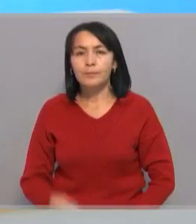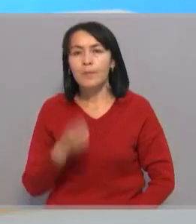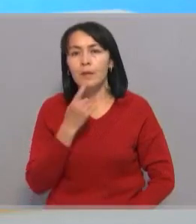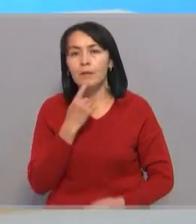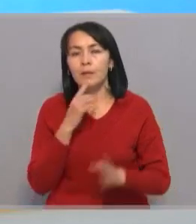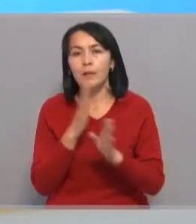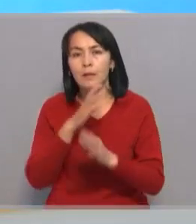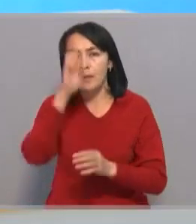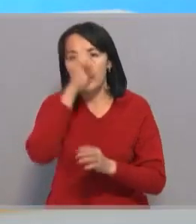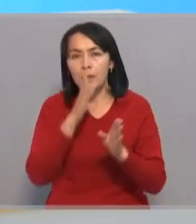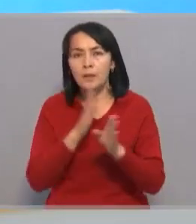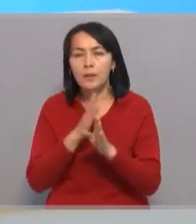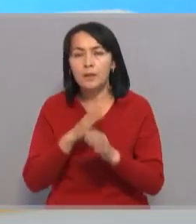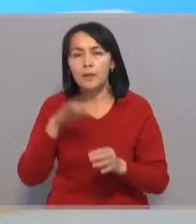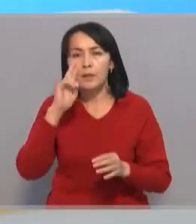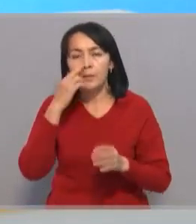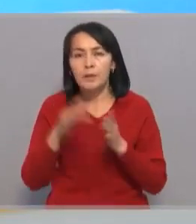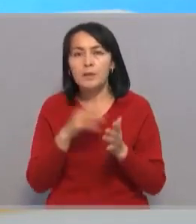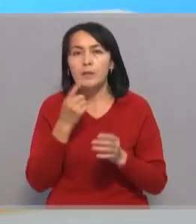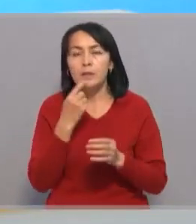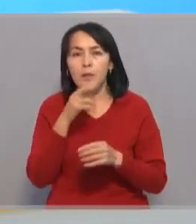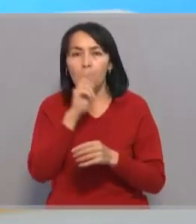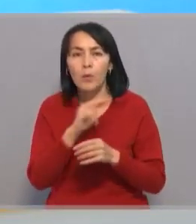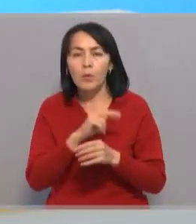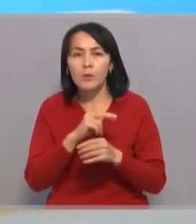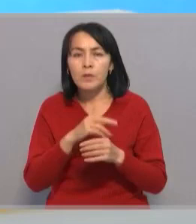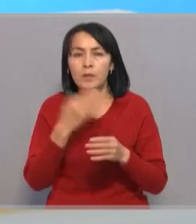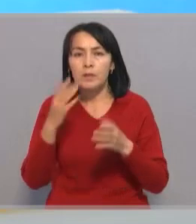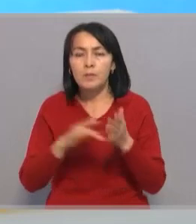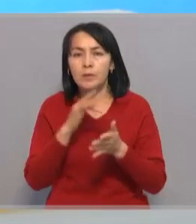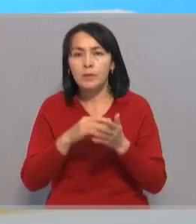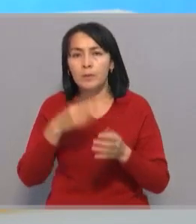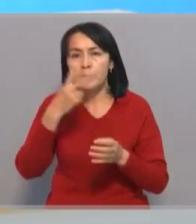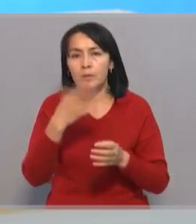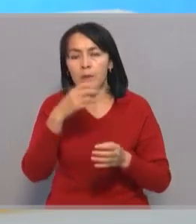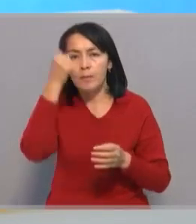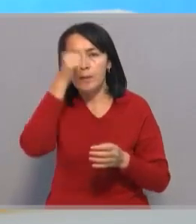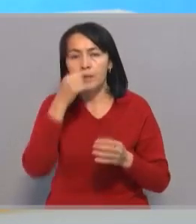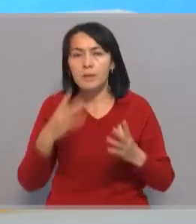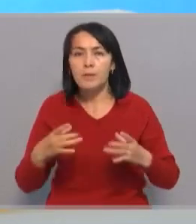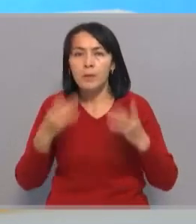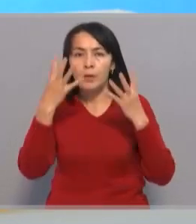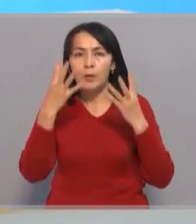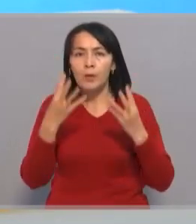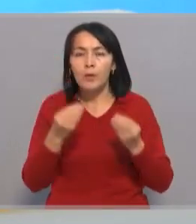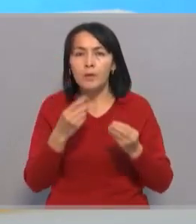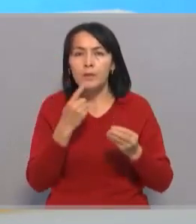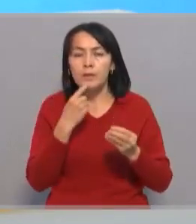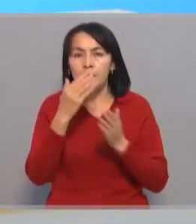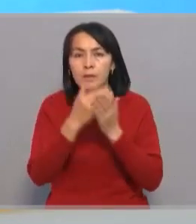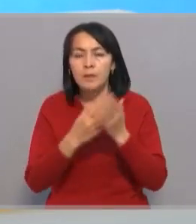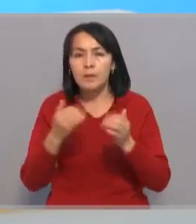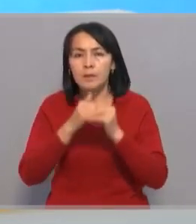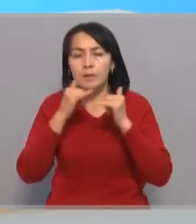Тіл тағдыры, ел тағдыры. Шымкент қалалық тілдерді оқыту әдістемелік орталығына биыл 25 жыл. Мерейлі датаға орай тіл саясатын